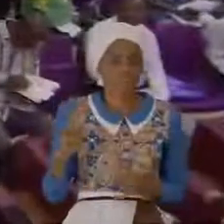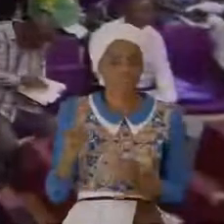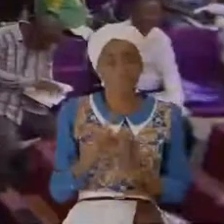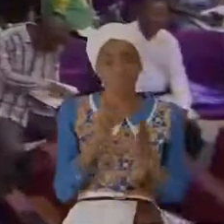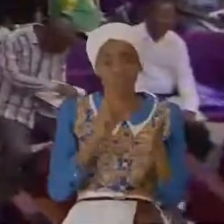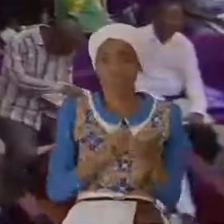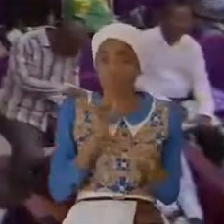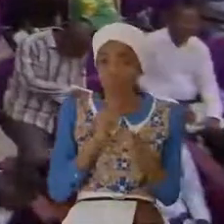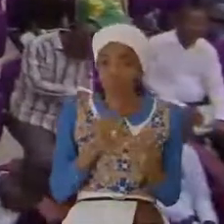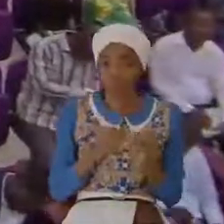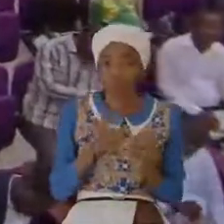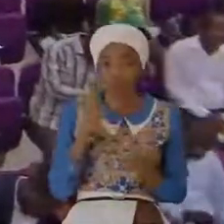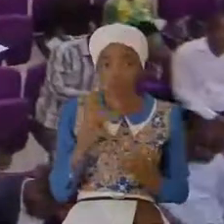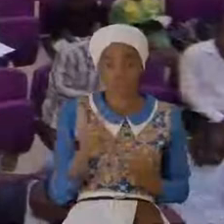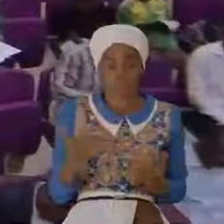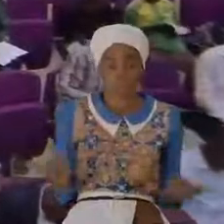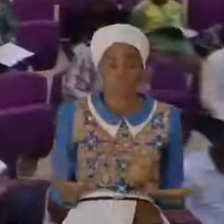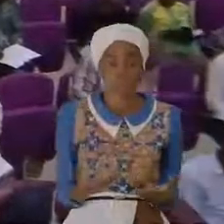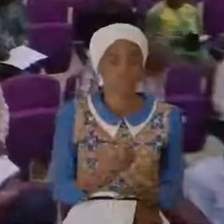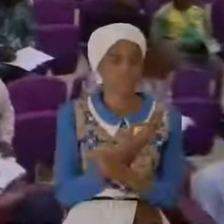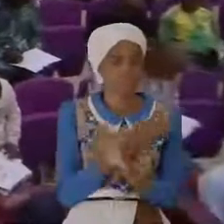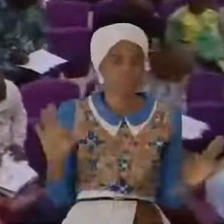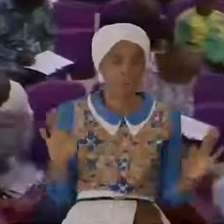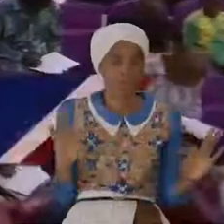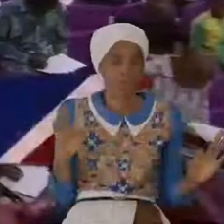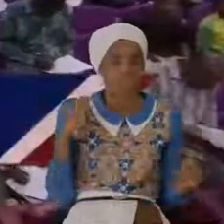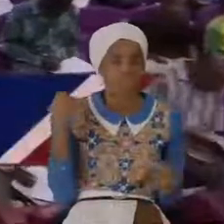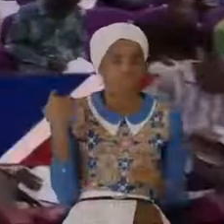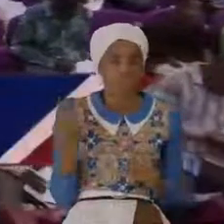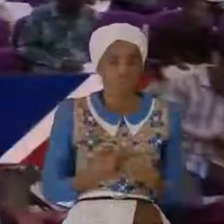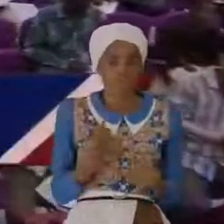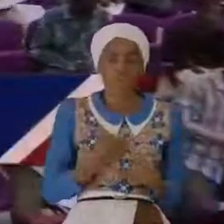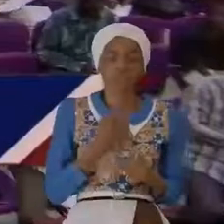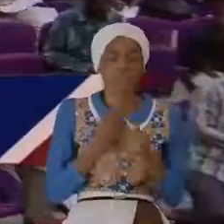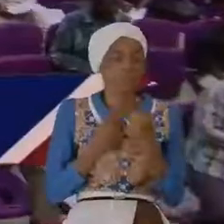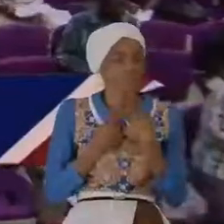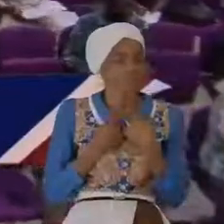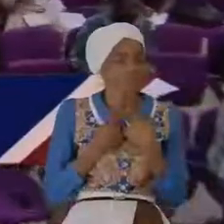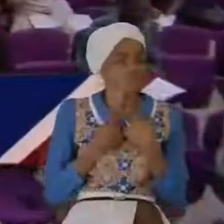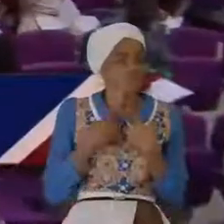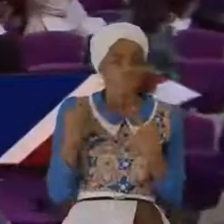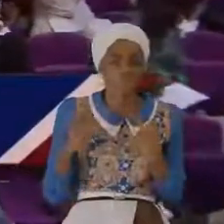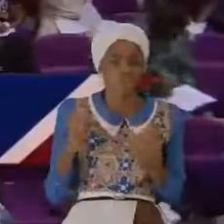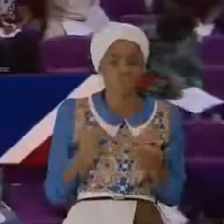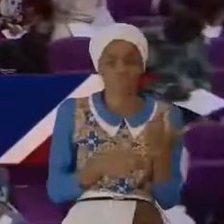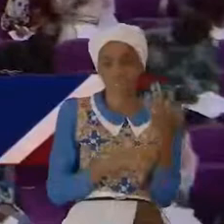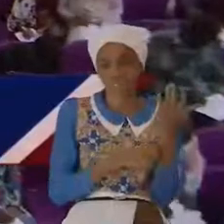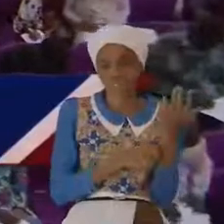Allons à la troisième partie ici, l'affranchissement de la convoitise de la